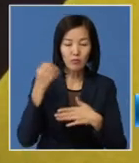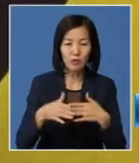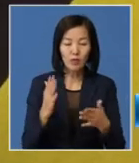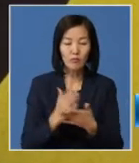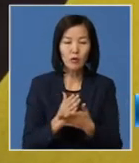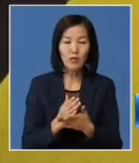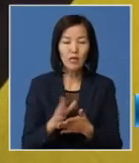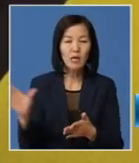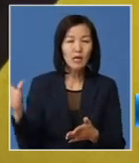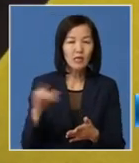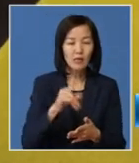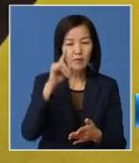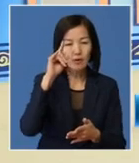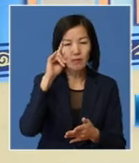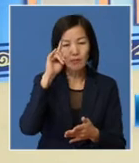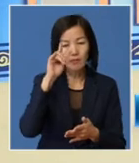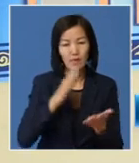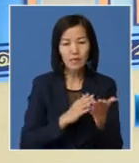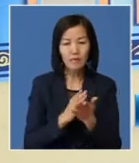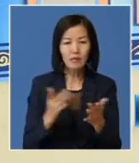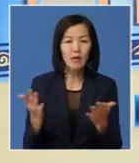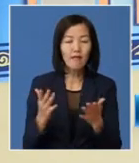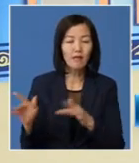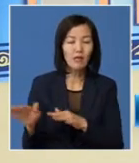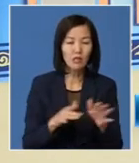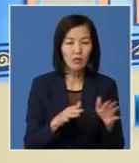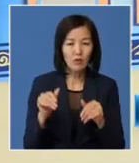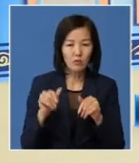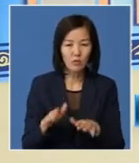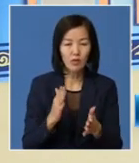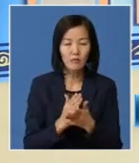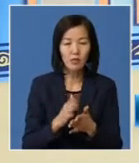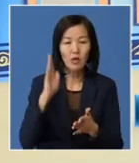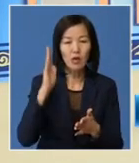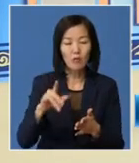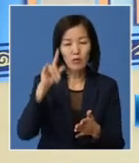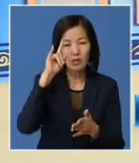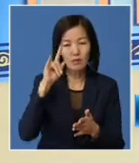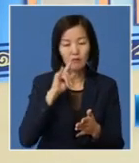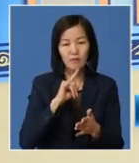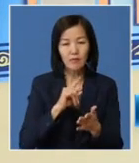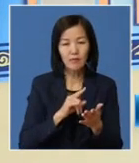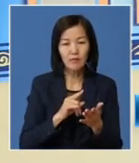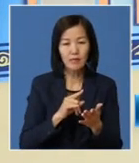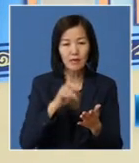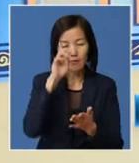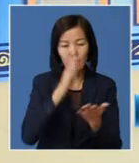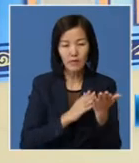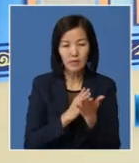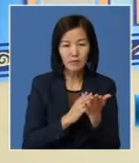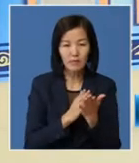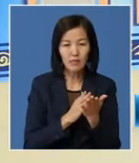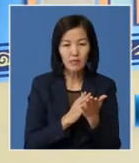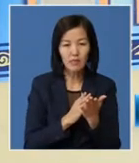Жалпы мемлекеттік қызметтер ішінде қандай іс-шаралар қолданып жатыр? Болашақ мемлекеттік қызметшілер және осы болашақ